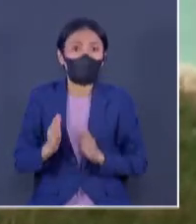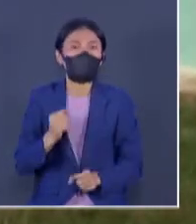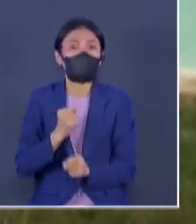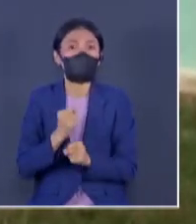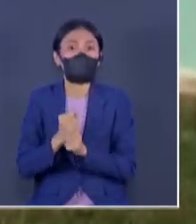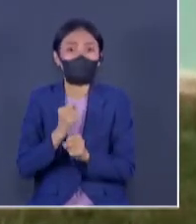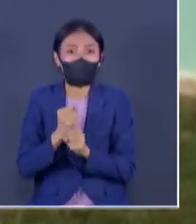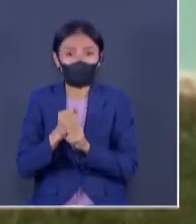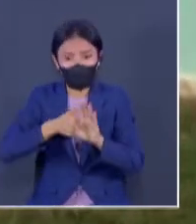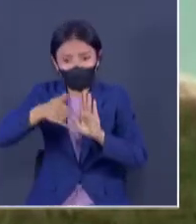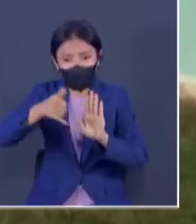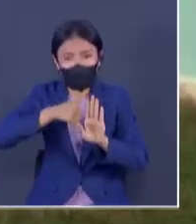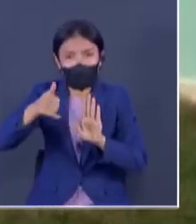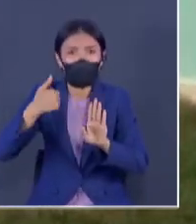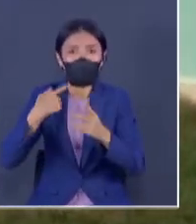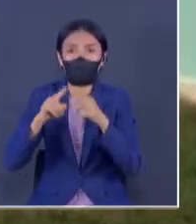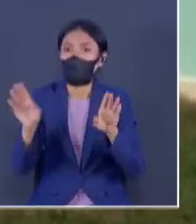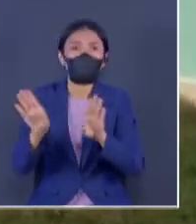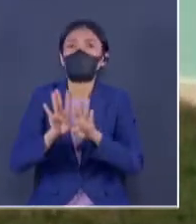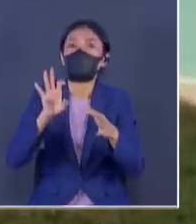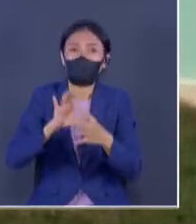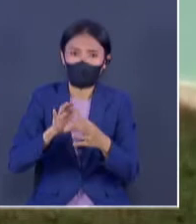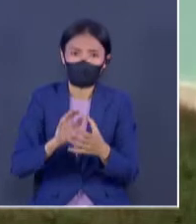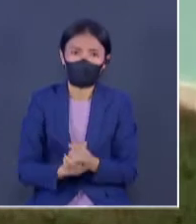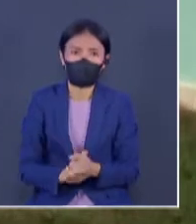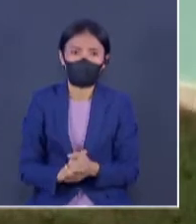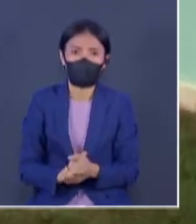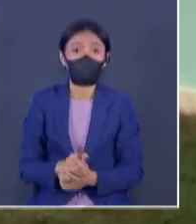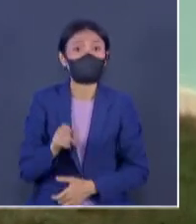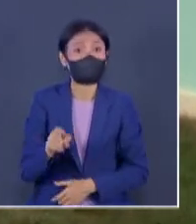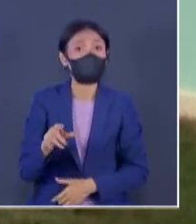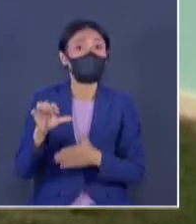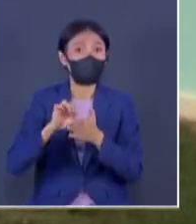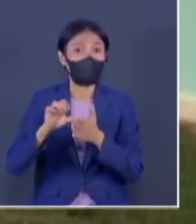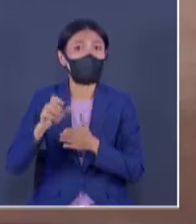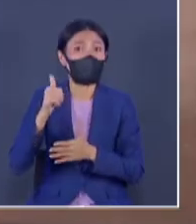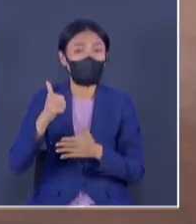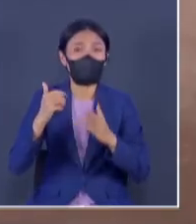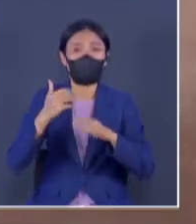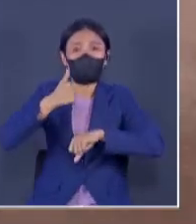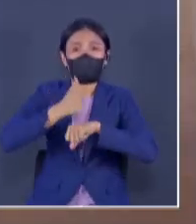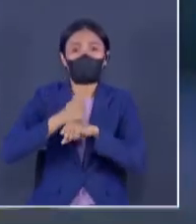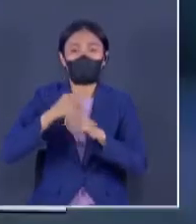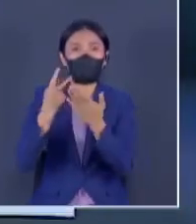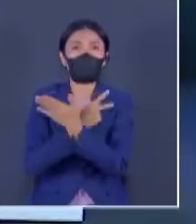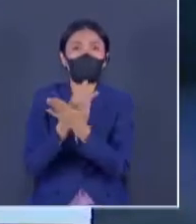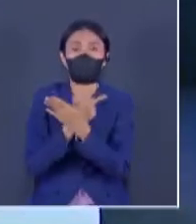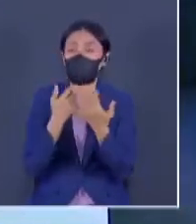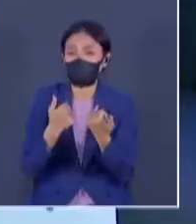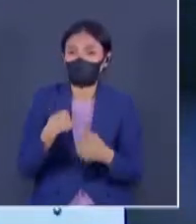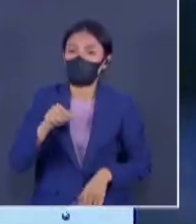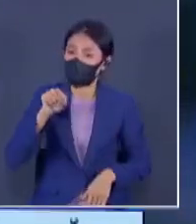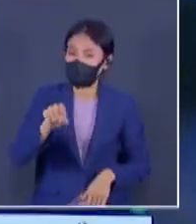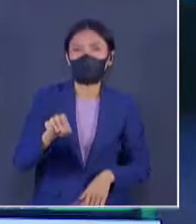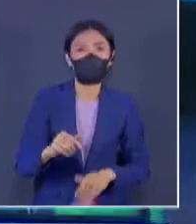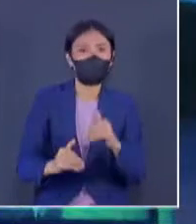ในครอบครัวเป็นระยะก็ตามนะคะสุดท้ายเรื่องนี้ก็มีทางออกหลังจากที่ทางผู้ว่าราชการจังหวัดเนี่ยก็บอกว่าต้องจัดการภาย